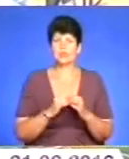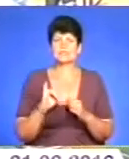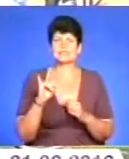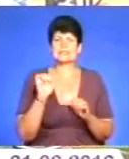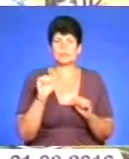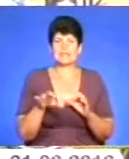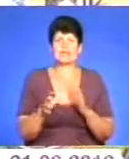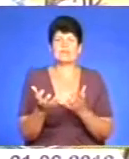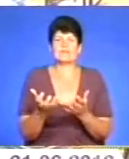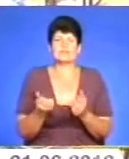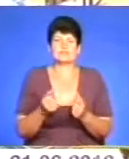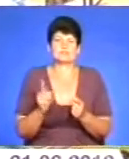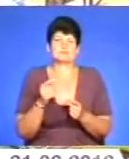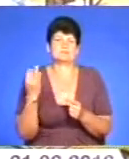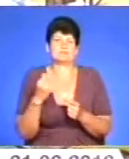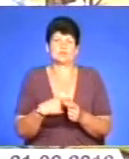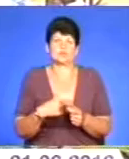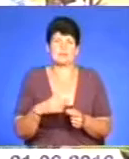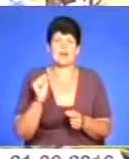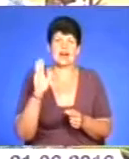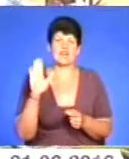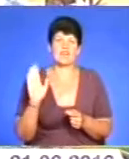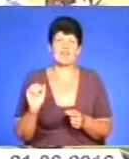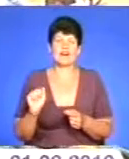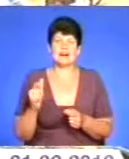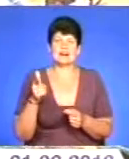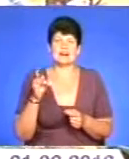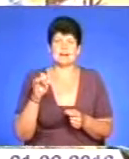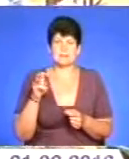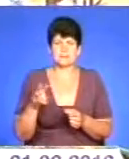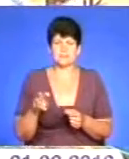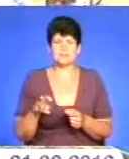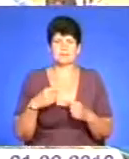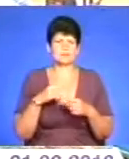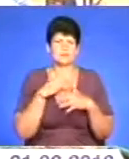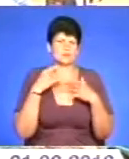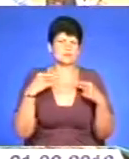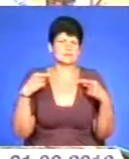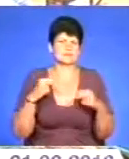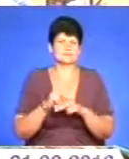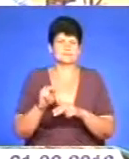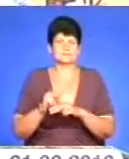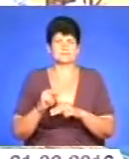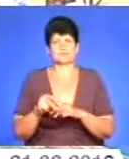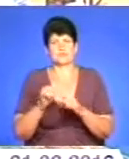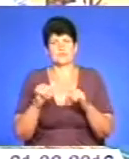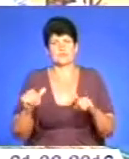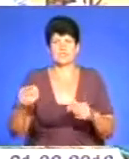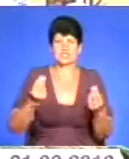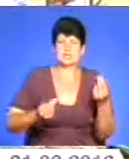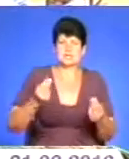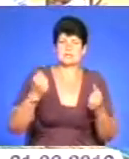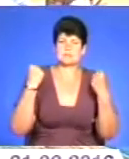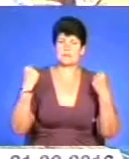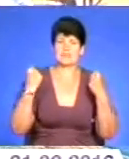знайти щось для себе. Це як і аквагрим безкоштовний протягом всіх трьох днів. Безліч майстер-класів, розвиваючих ігор, спортивних